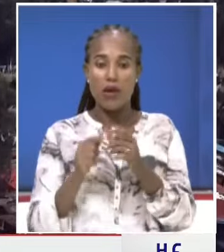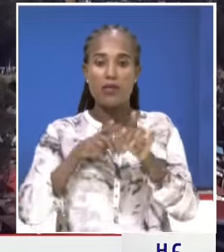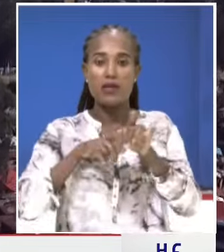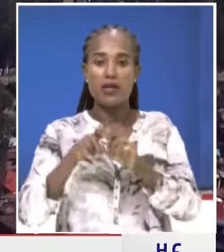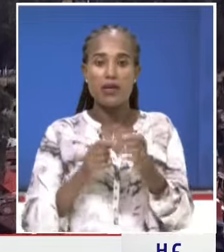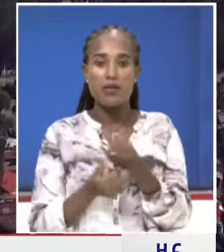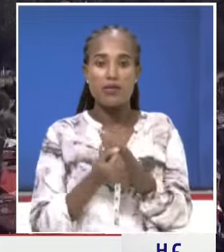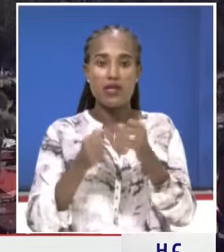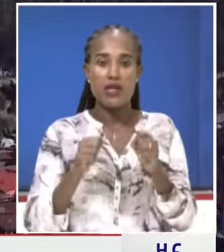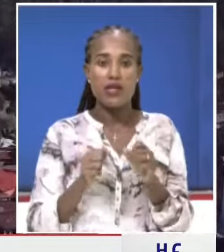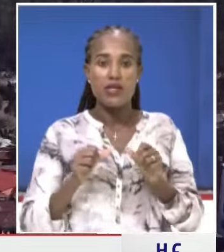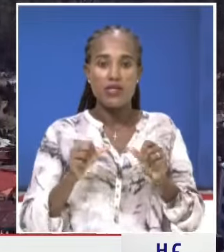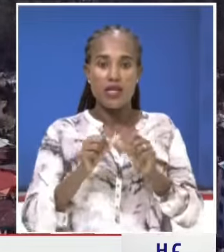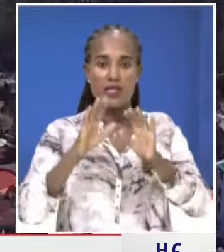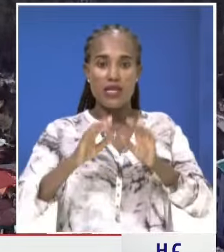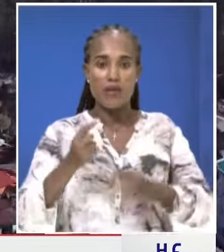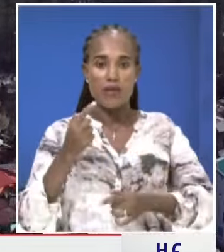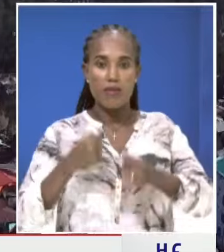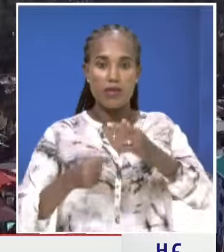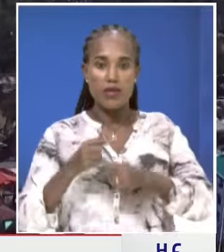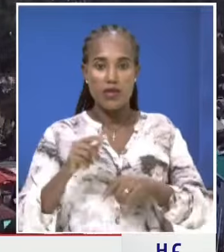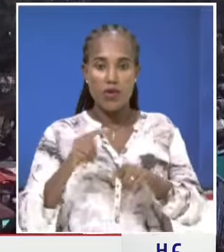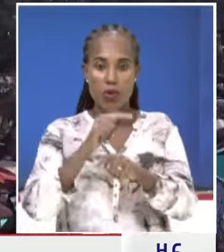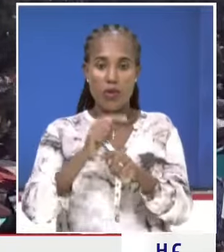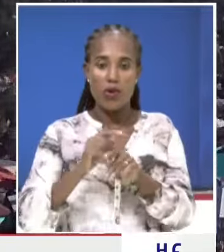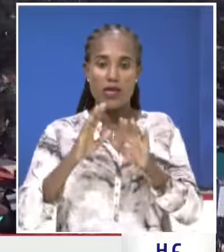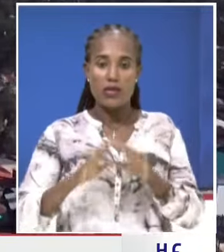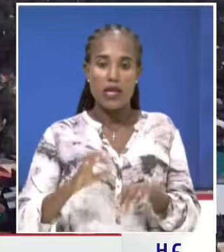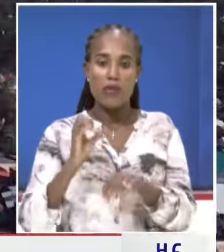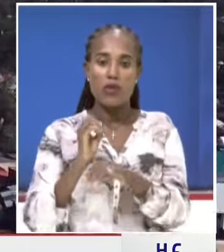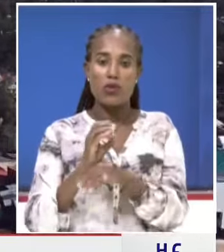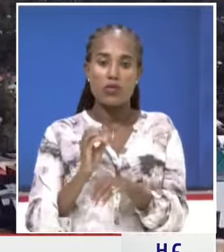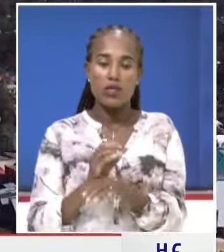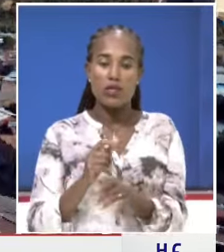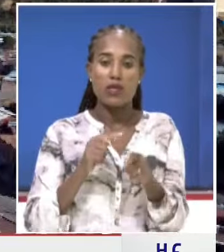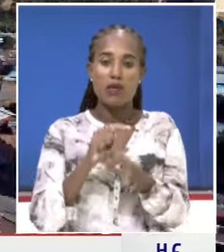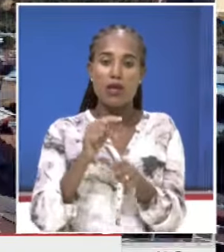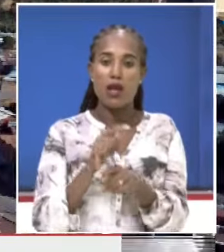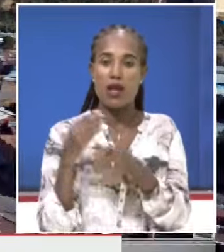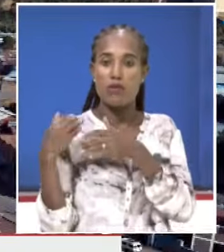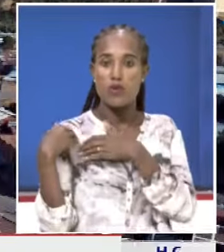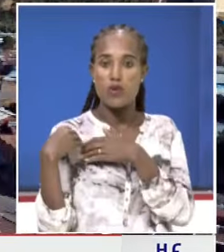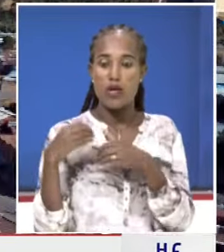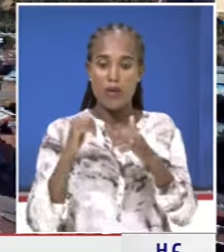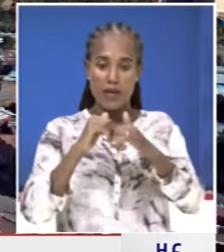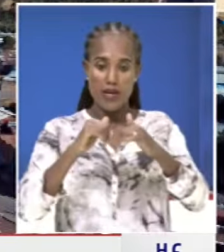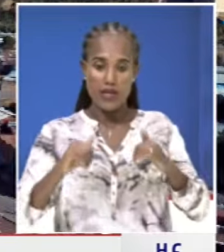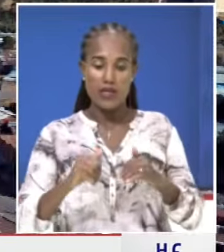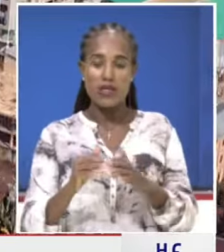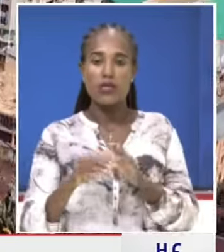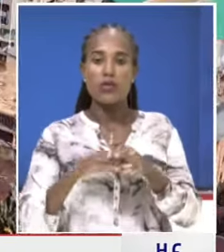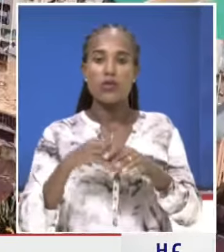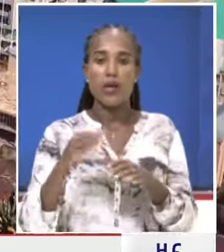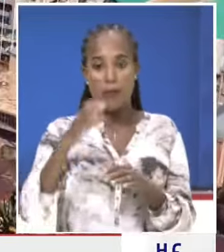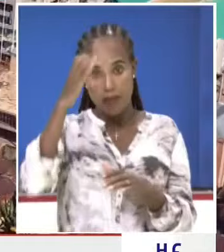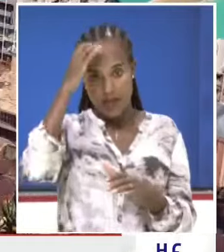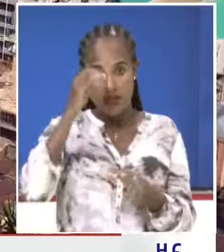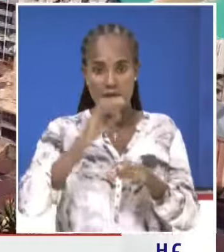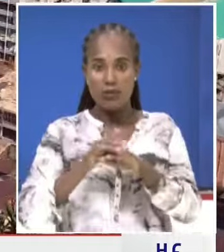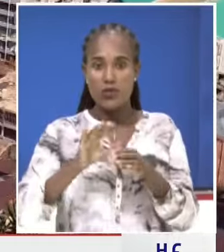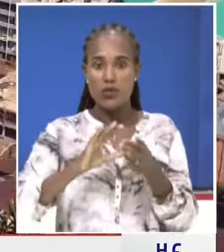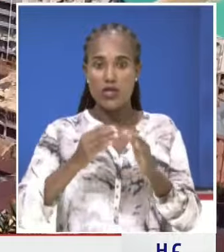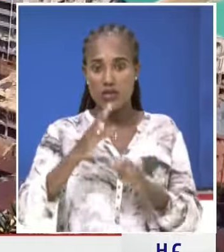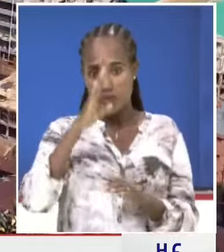በድርድር ለመፍታትና ዘላቂ ሰላም ለማምጣት የተቋቋመው የሰላም ካውንስል ተግባርና ኃላፊነቱን በገለልተኝነት እንዲወጣ መንግስት ምቹ